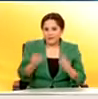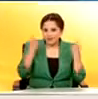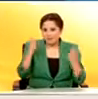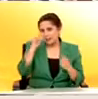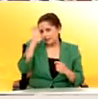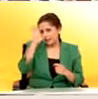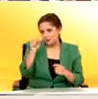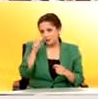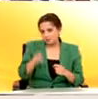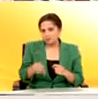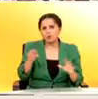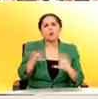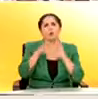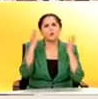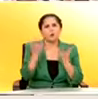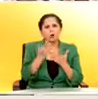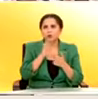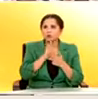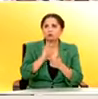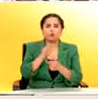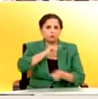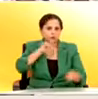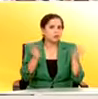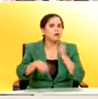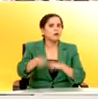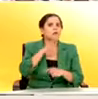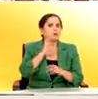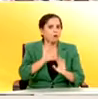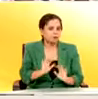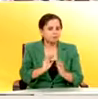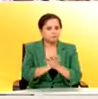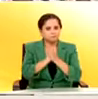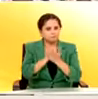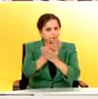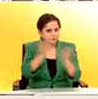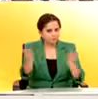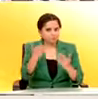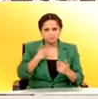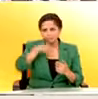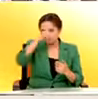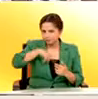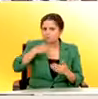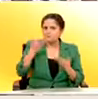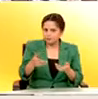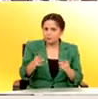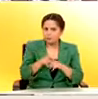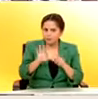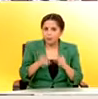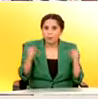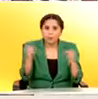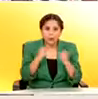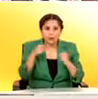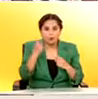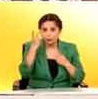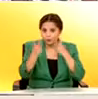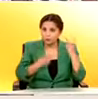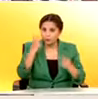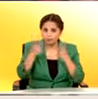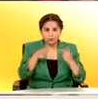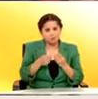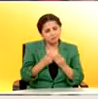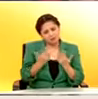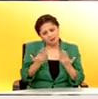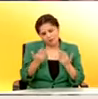भी वैश्विक आकर्षण में बदला है। साथियों, हमारे देश में भी विंटर टूरिज्म की हर